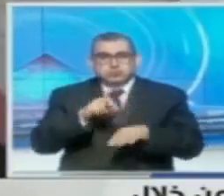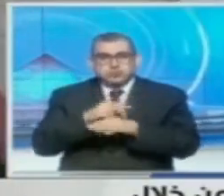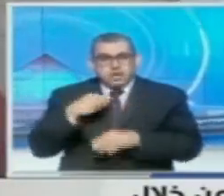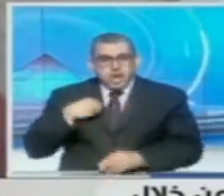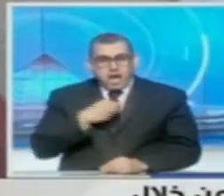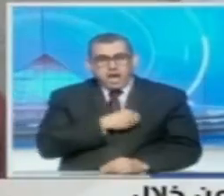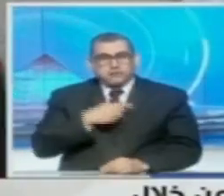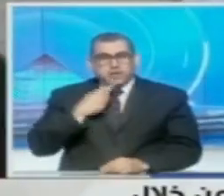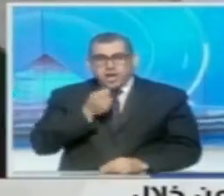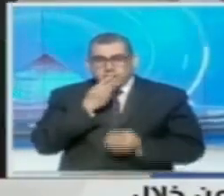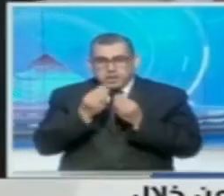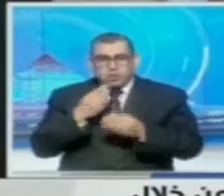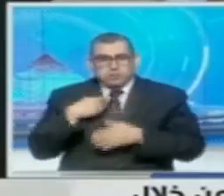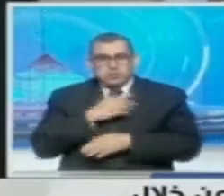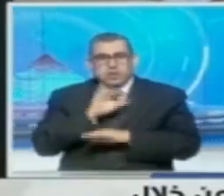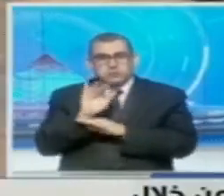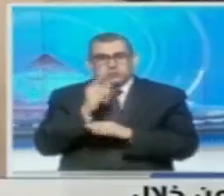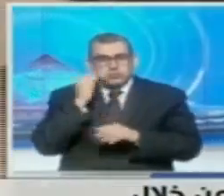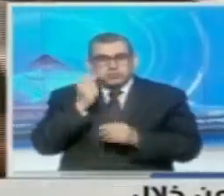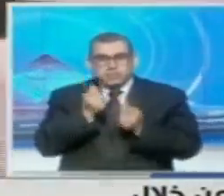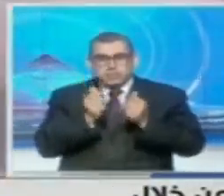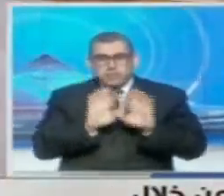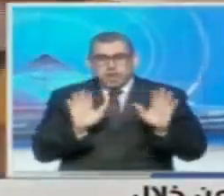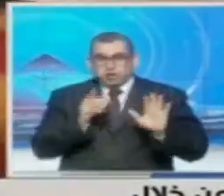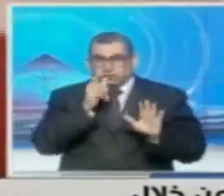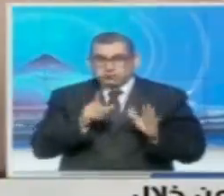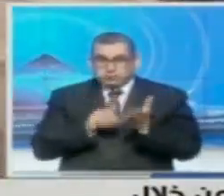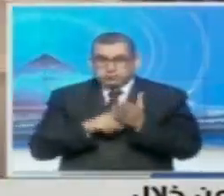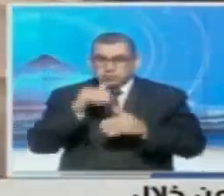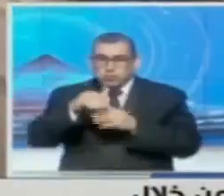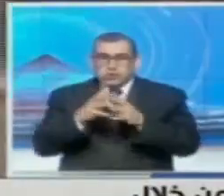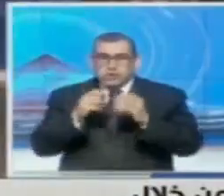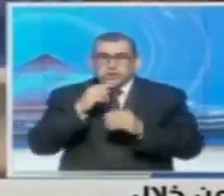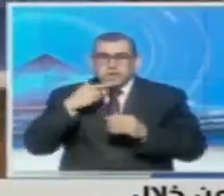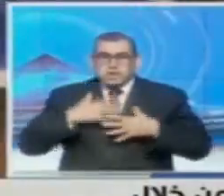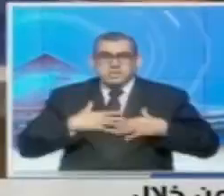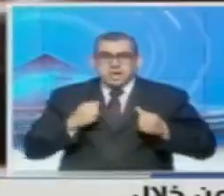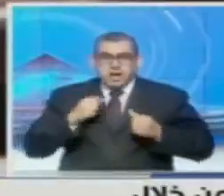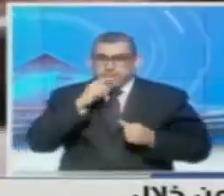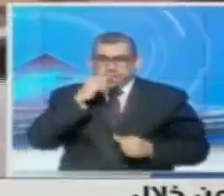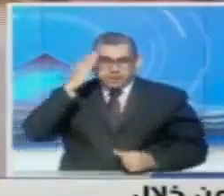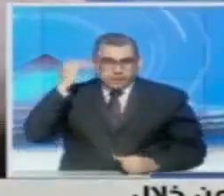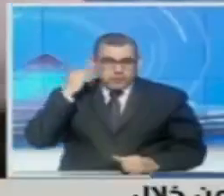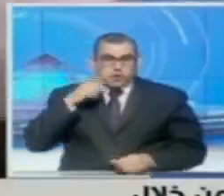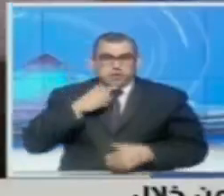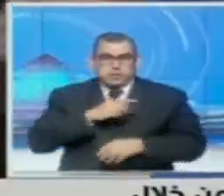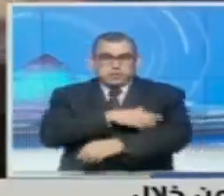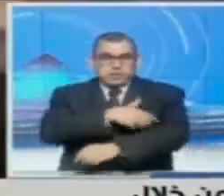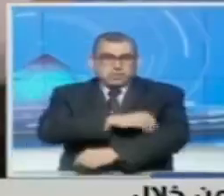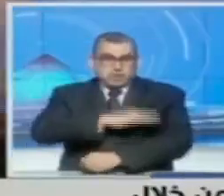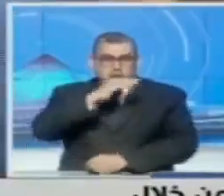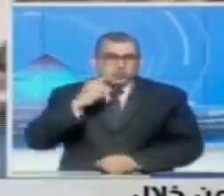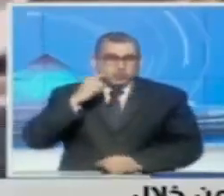والعلاجية والوقائية كافة للمواطنين بالمجان، التي تتضمن صحة المرأة والكشف المبكر لضغط السكر والاعتلال